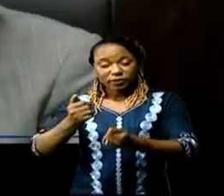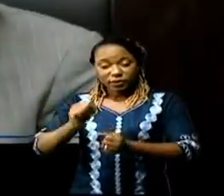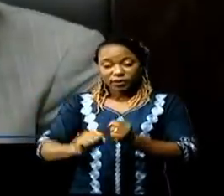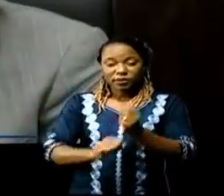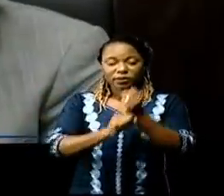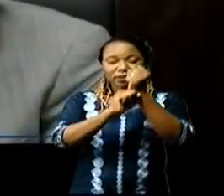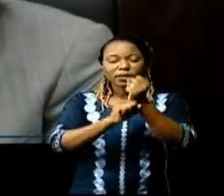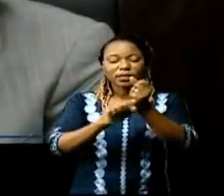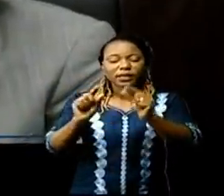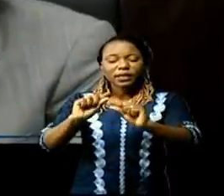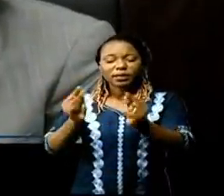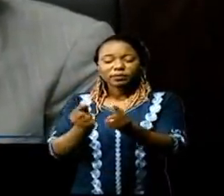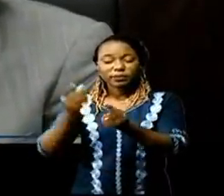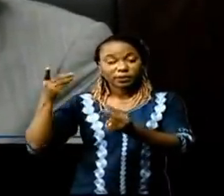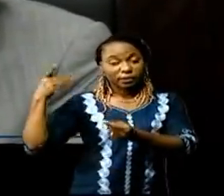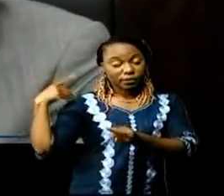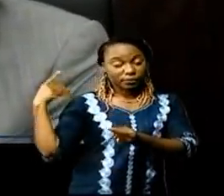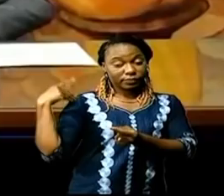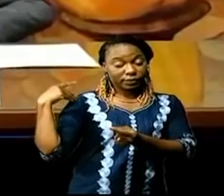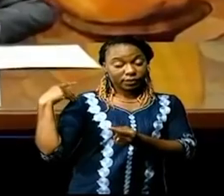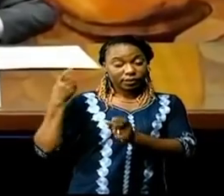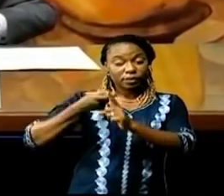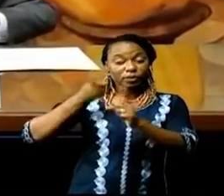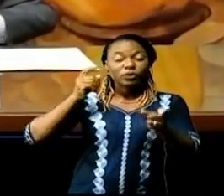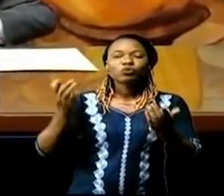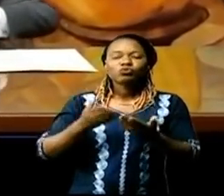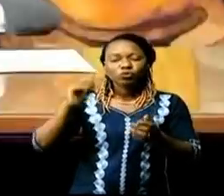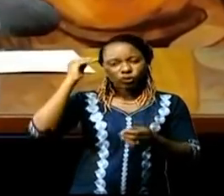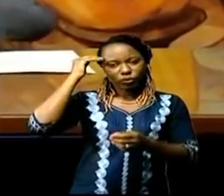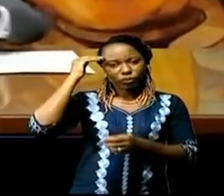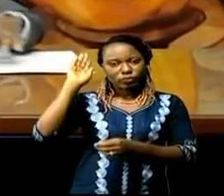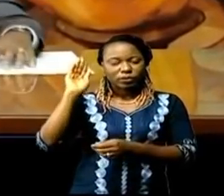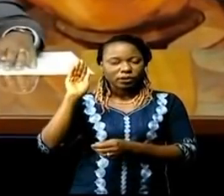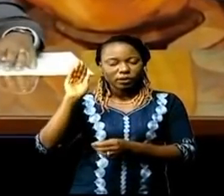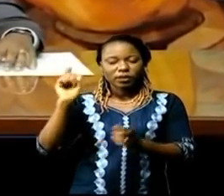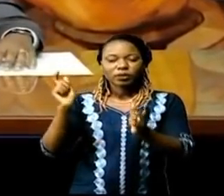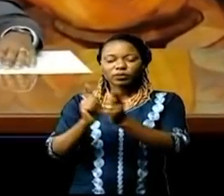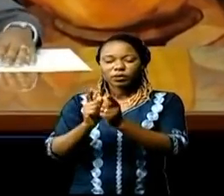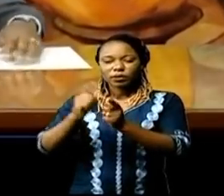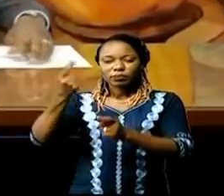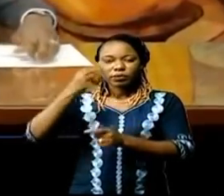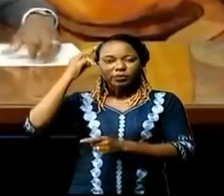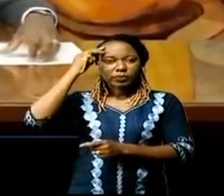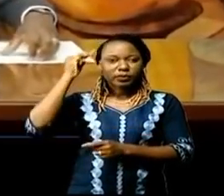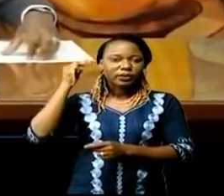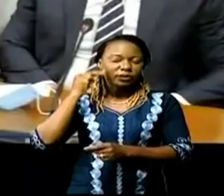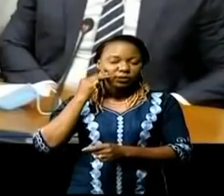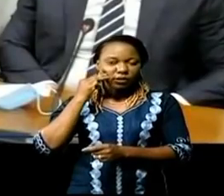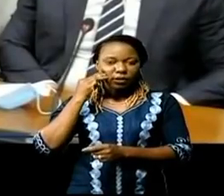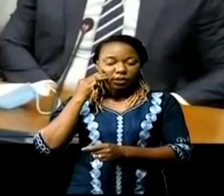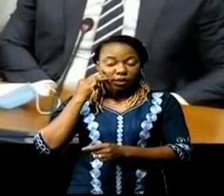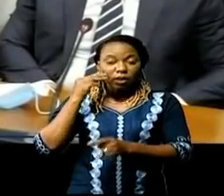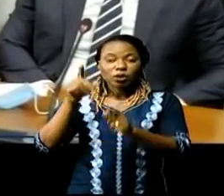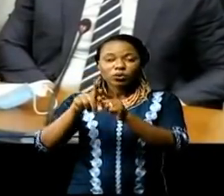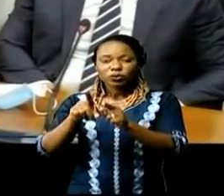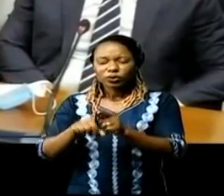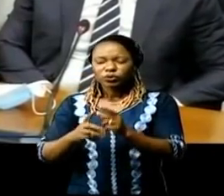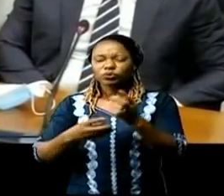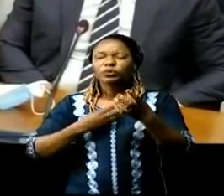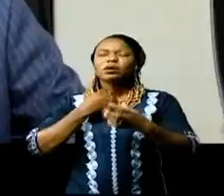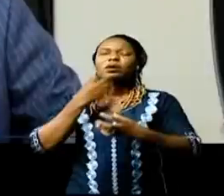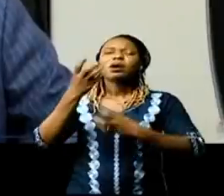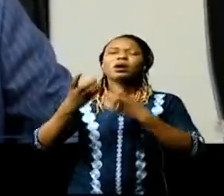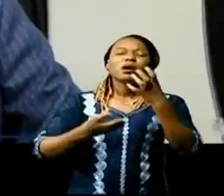Le caucus des députés nationaux de l'Équateur a rapporté au Premier ministre Jean-Michel Samalou Kondé King les cris de détresse de